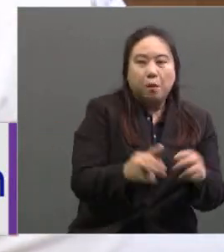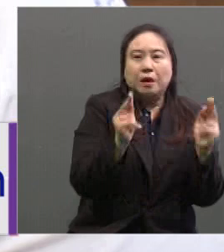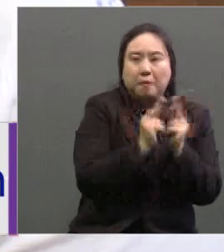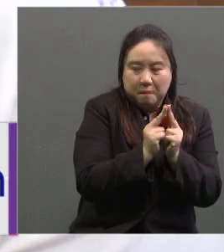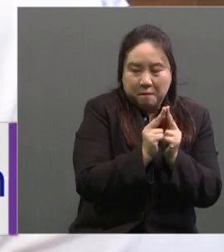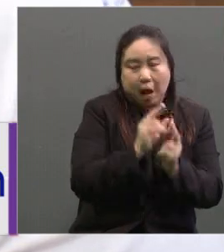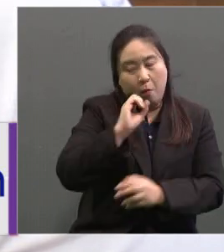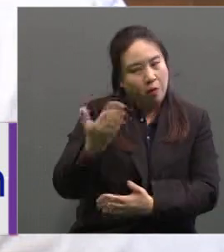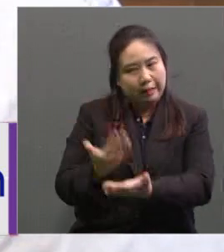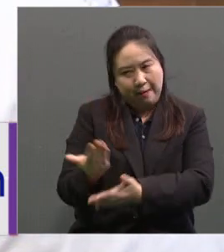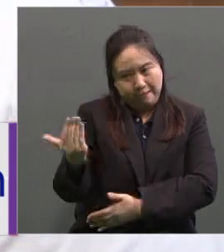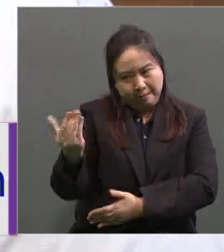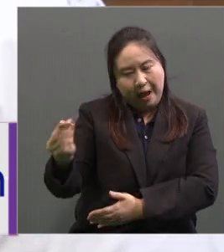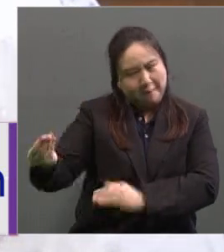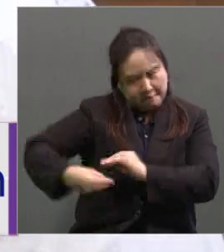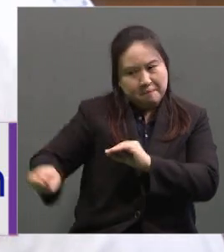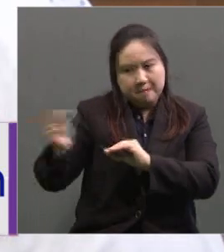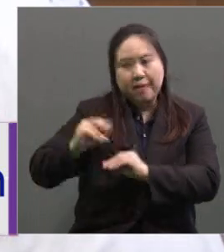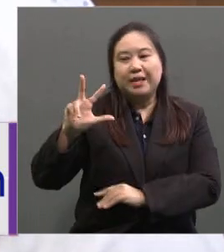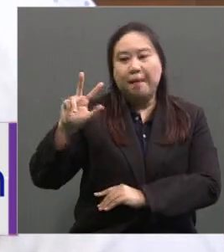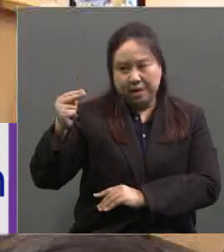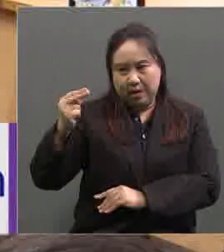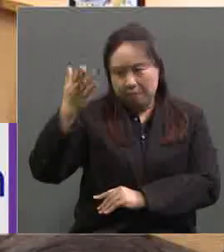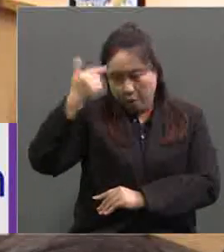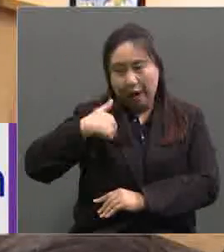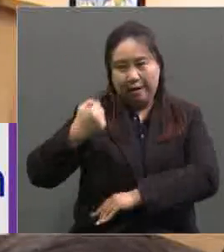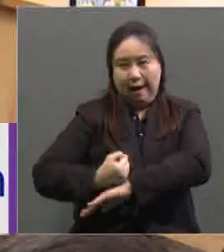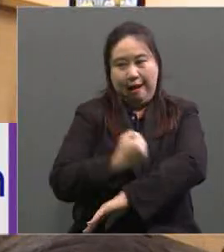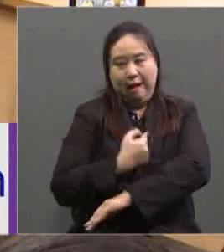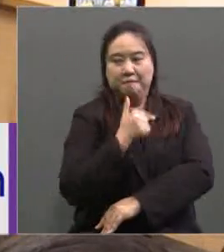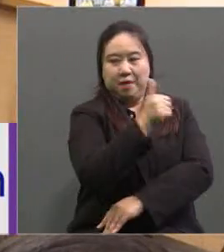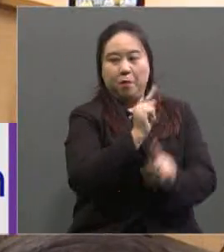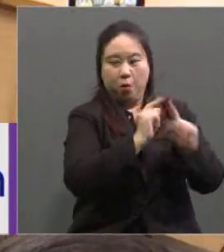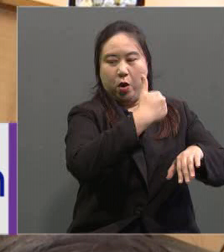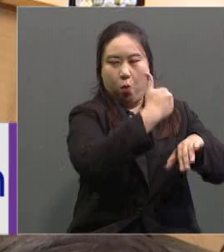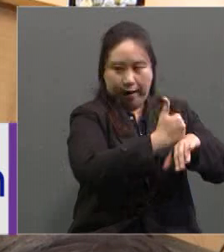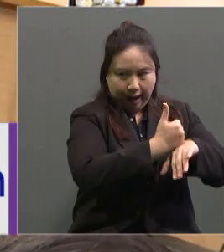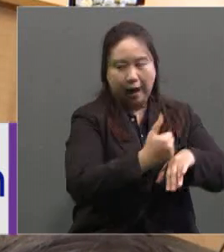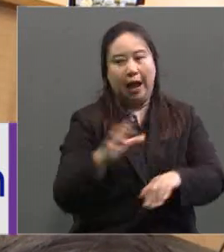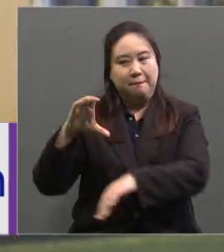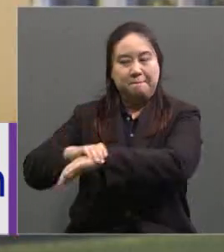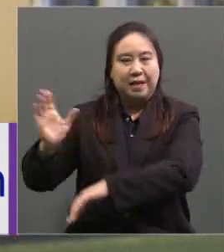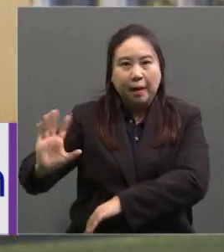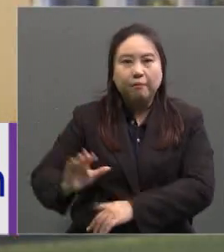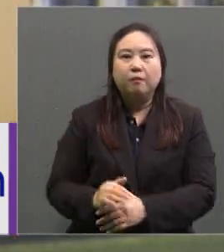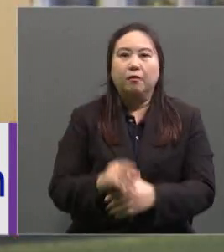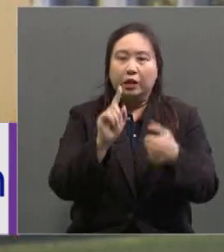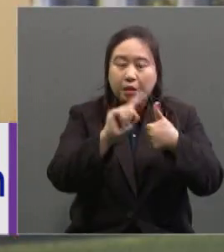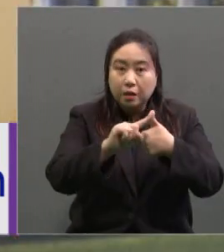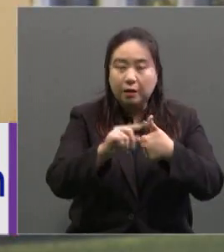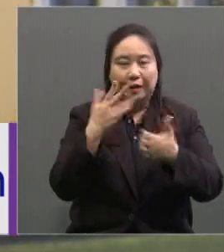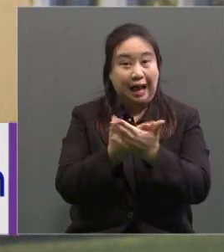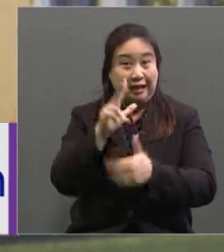เงินเพิ่มอีก 30,000แลกกับค่าเจรจาให้ให้กับให้ด้วย 3อย่างเรียก300,000แล้วไปร่วมละเมิดแล้วยังจะเอาอีก